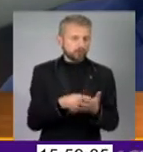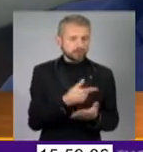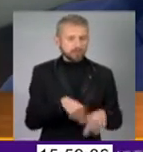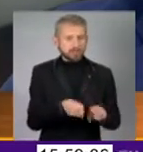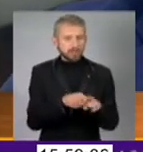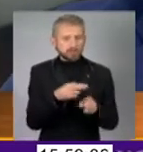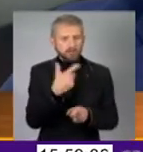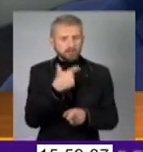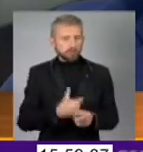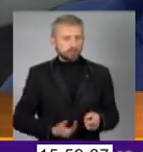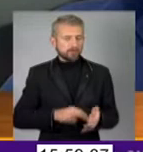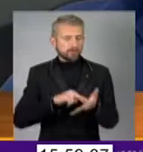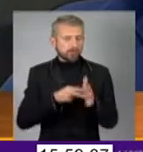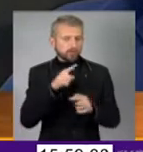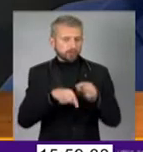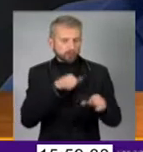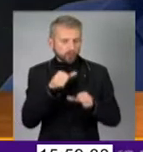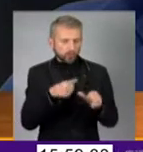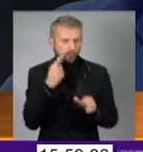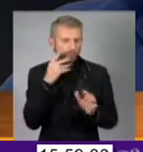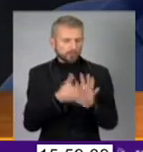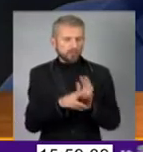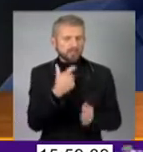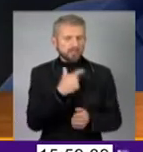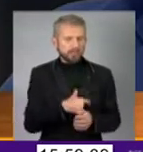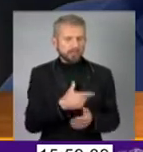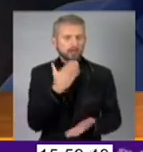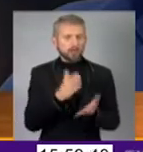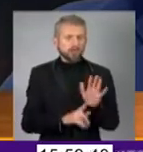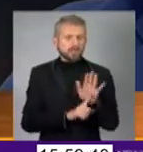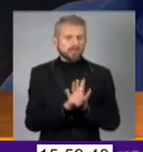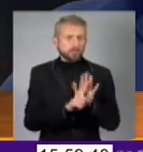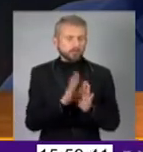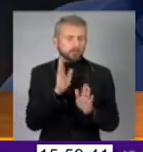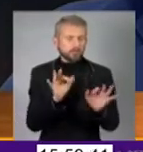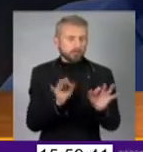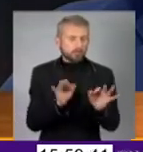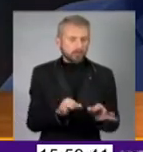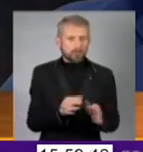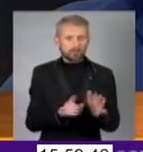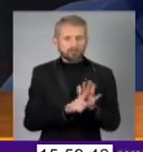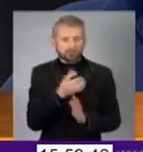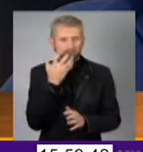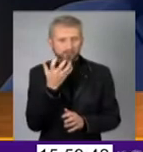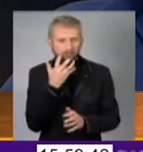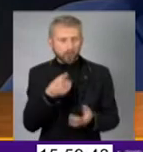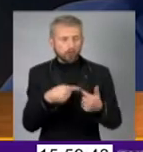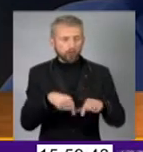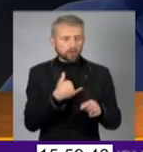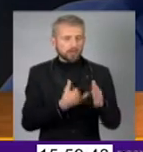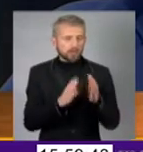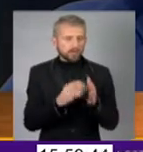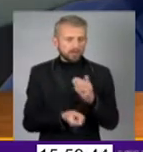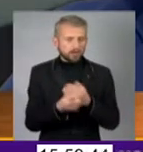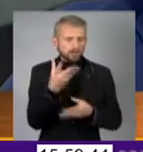для себе живемо планом наступного року. Ми розуміємо для себе, що при відповідних температурних режимах при першому теплі у нас на окрузі з'являються знов